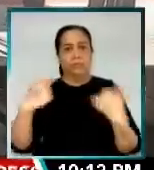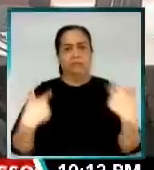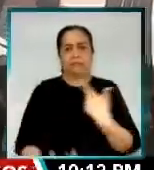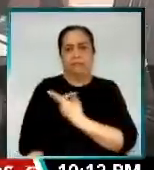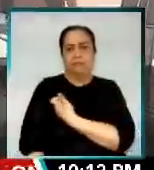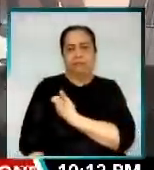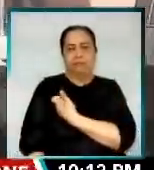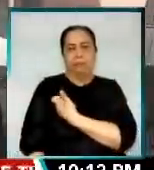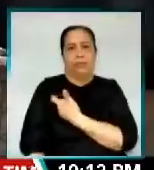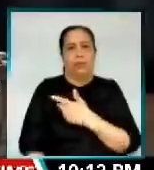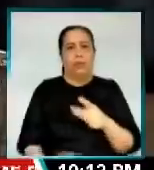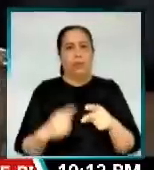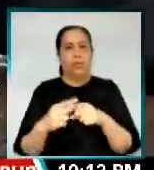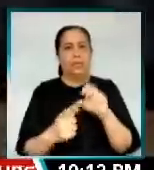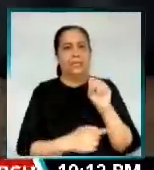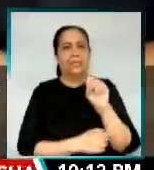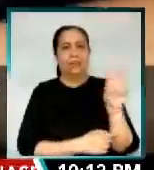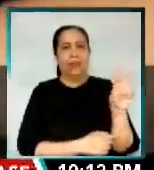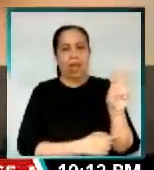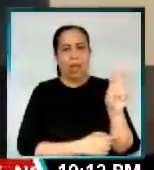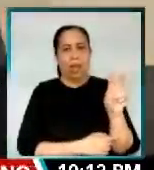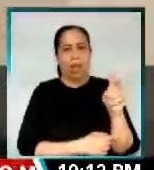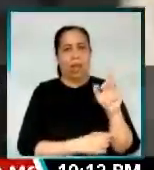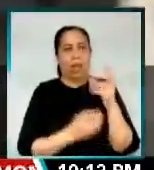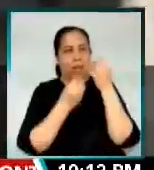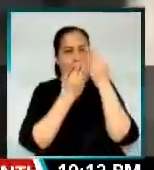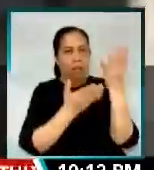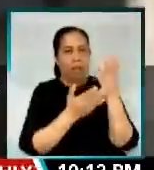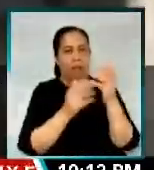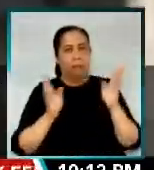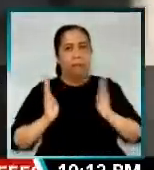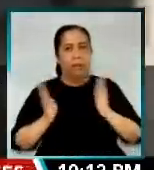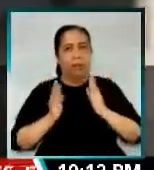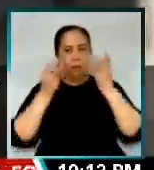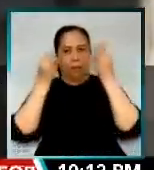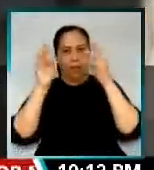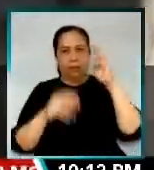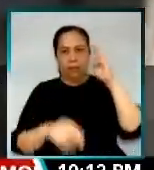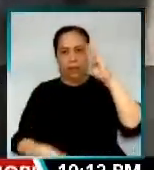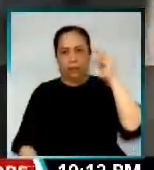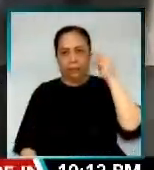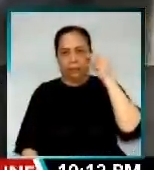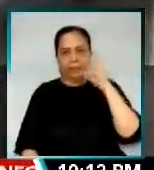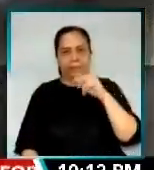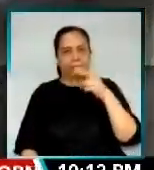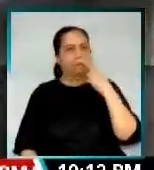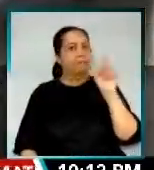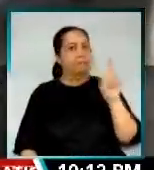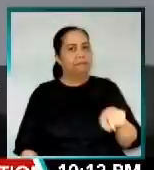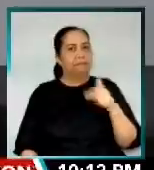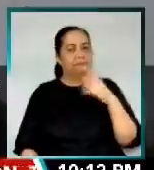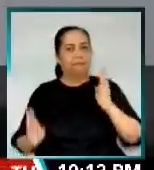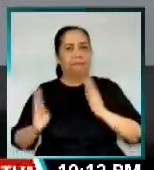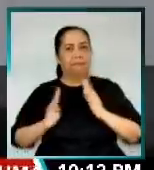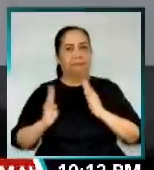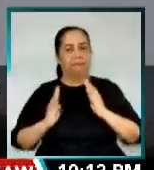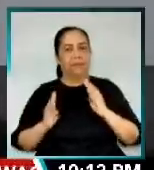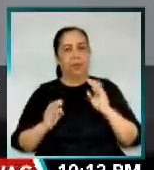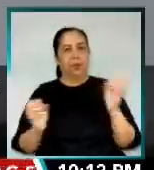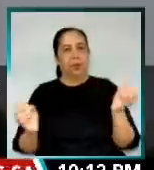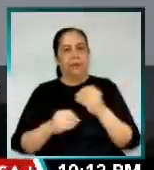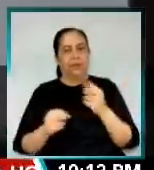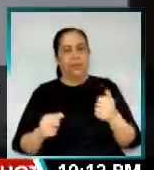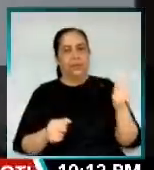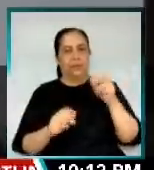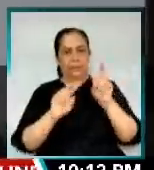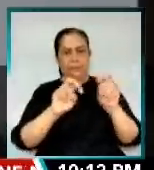ng Sinovac. Nakarating ito kay Baguio City Mayor Benjamin Magalong at iniutos niya sa Baguio City Health Office na imbestigahan